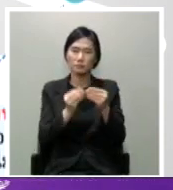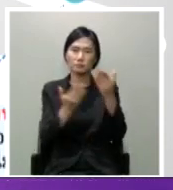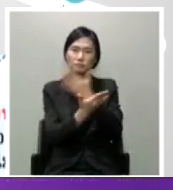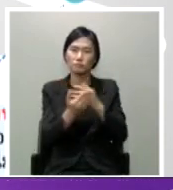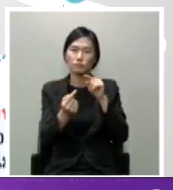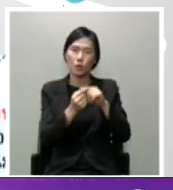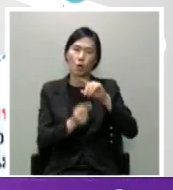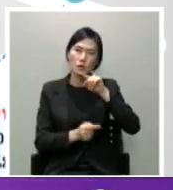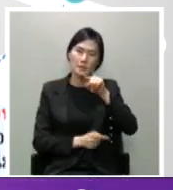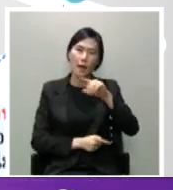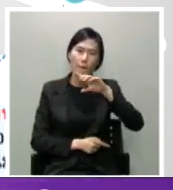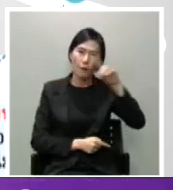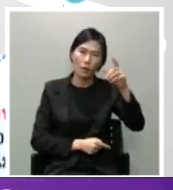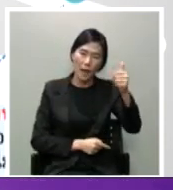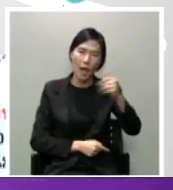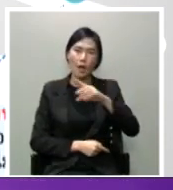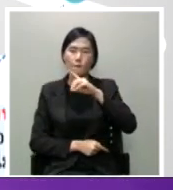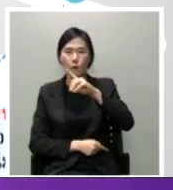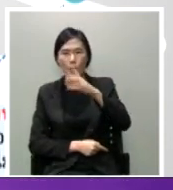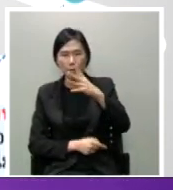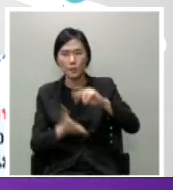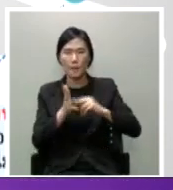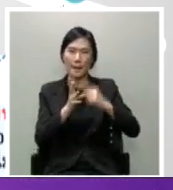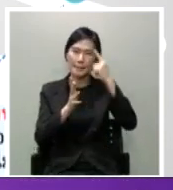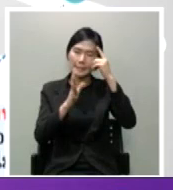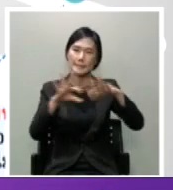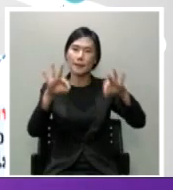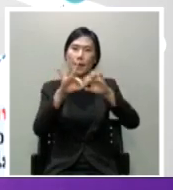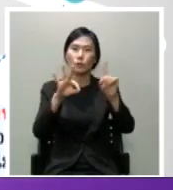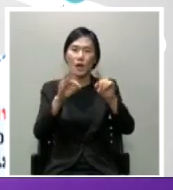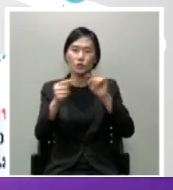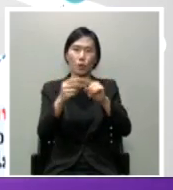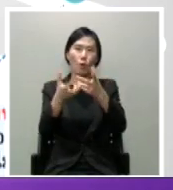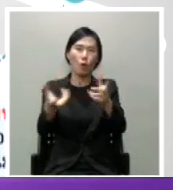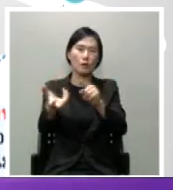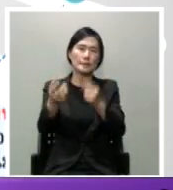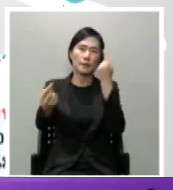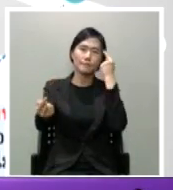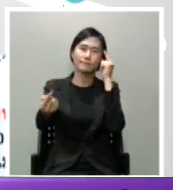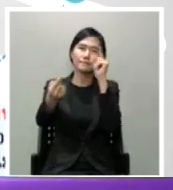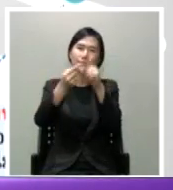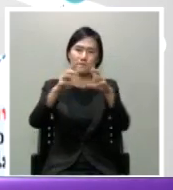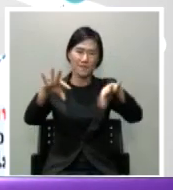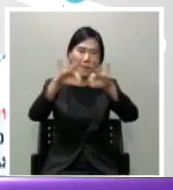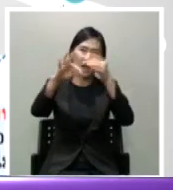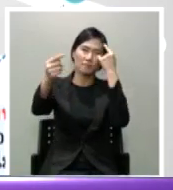สั่งฟ้องหรือไม่ฟ้องโดยคำนึงถึงผลประโยชน์อันสำคัญของประเทศด้วยก็